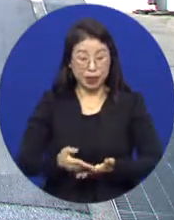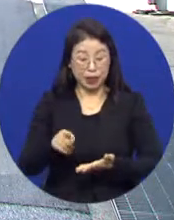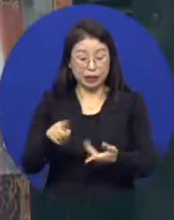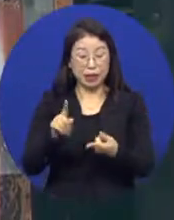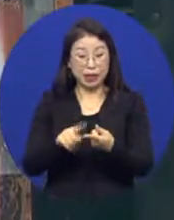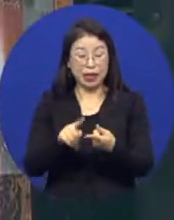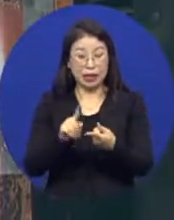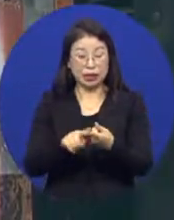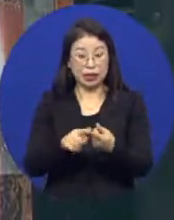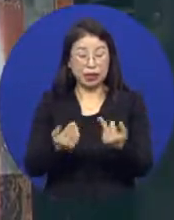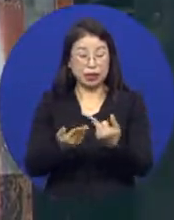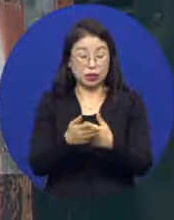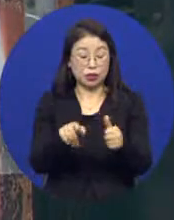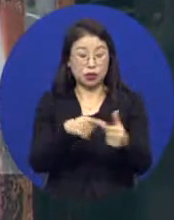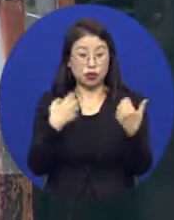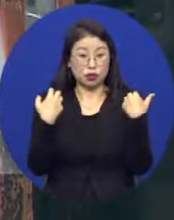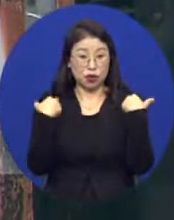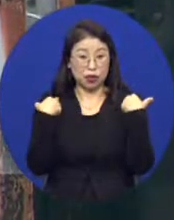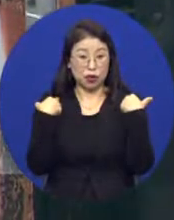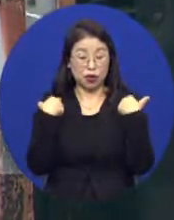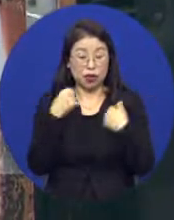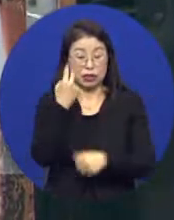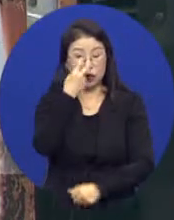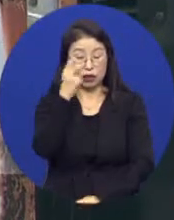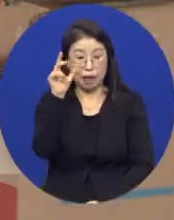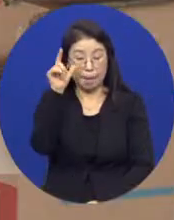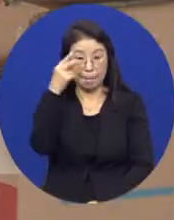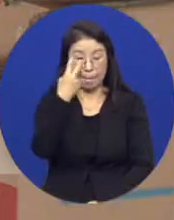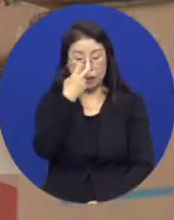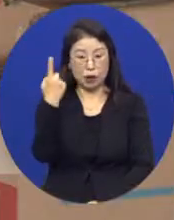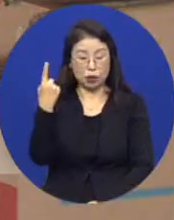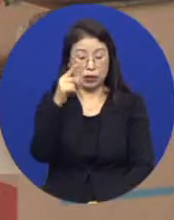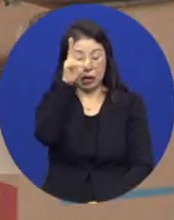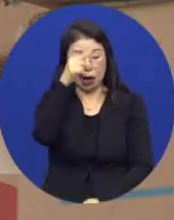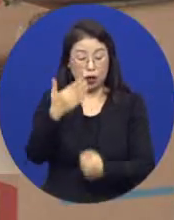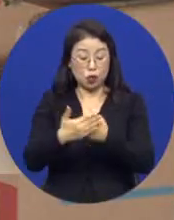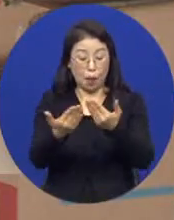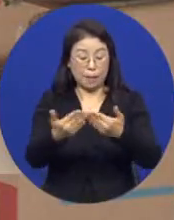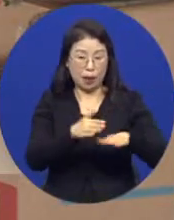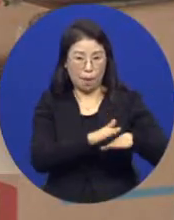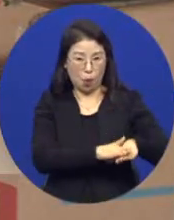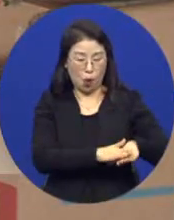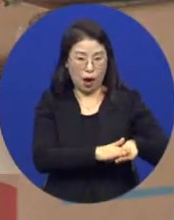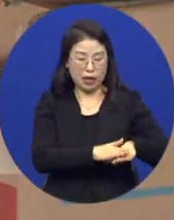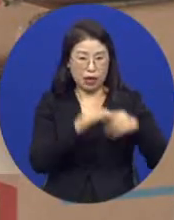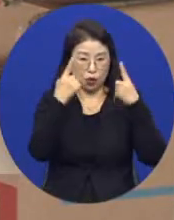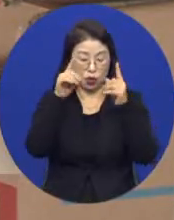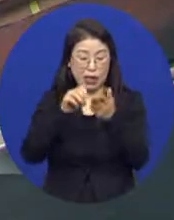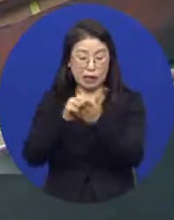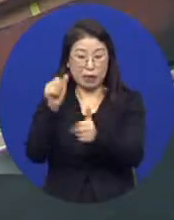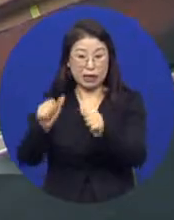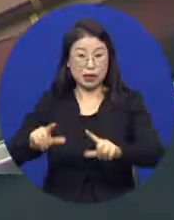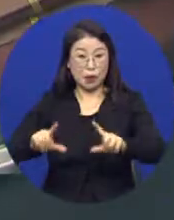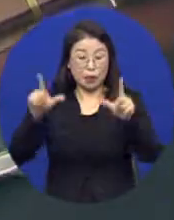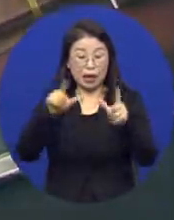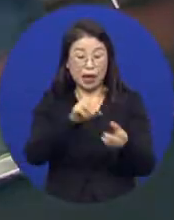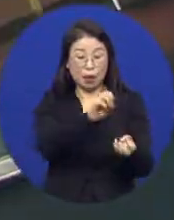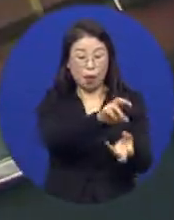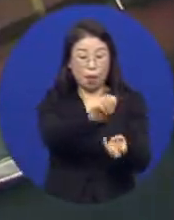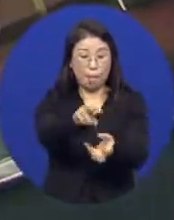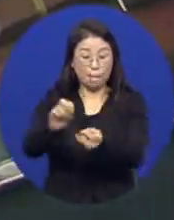시험지와 답안지는 제주도 교육청에서 경찰의 협조를 받아 보관된 뒤 수능 당일 새벽